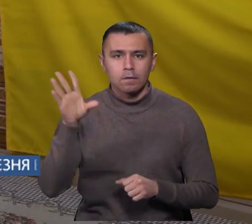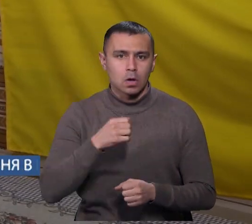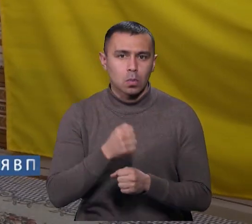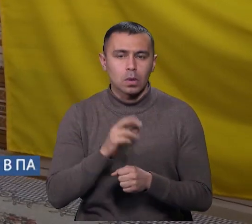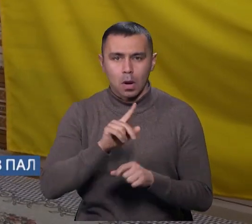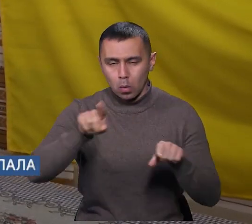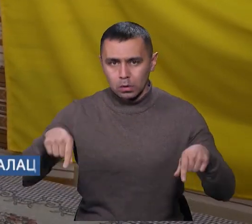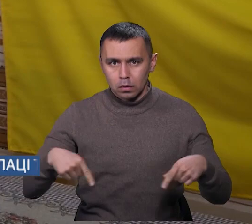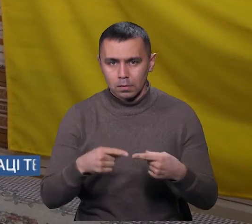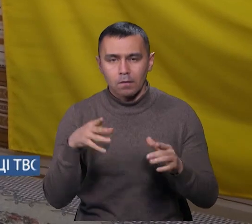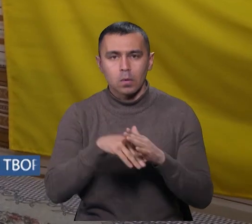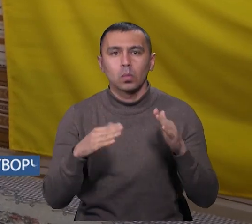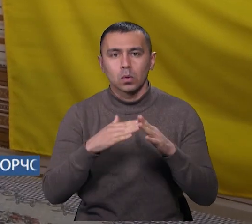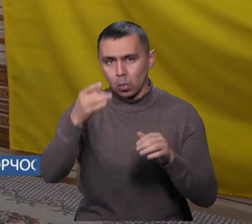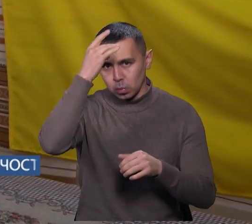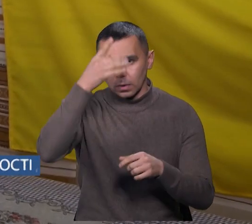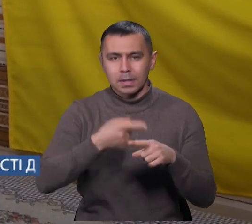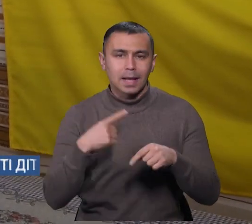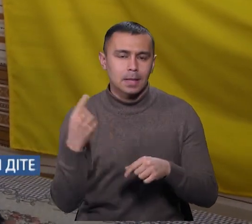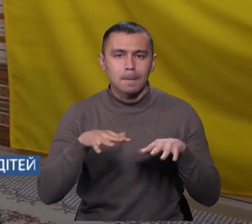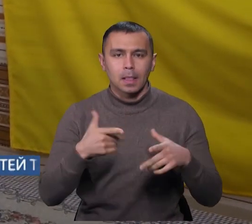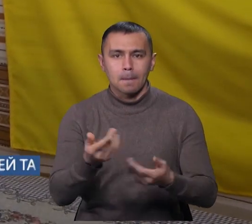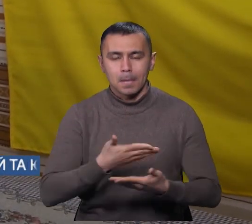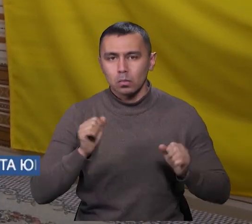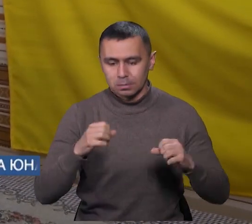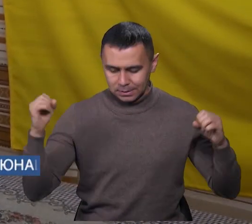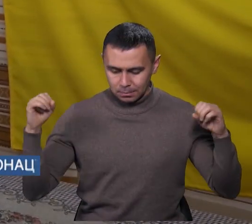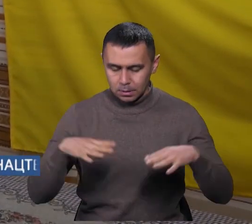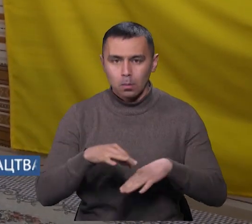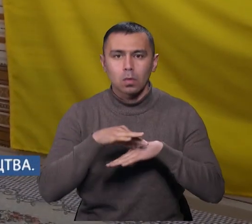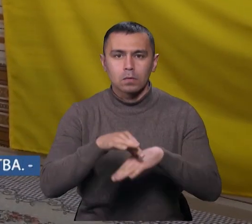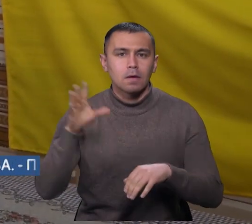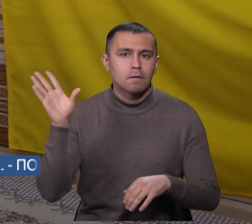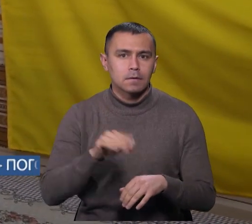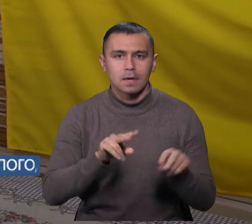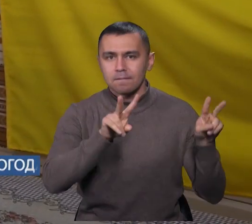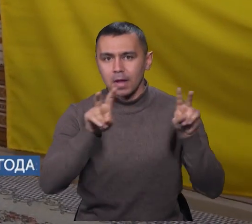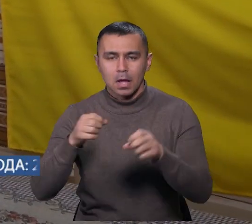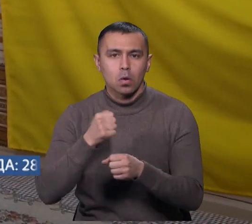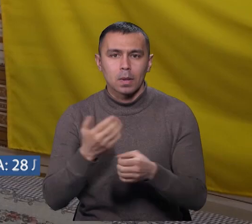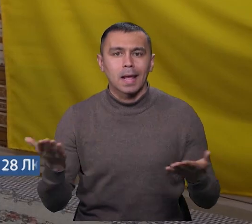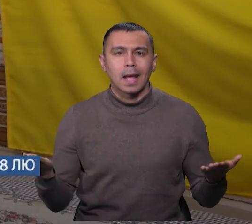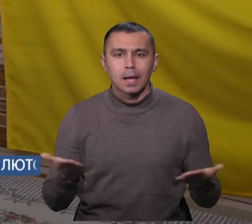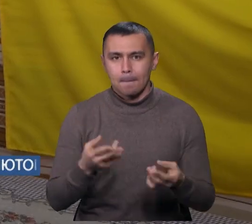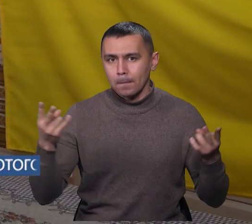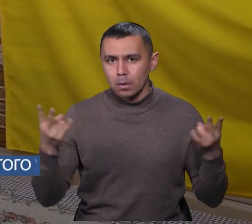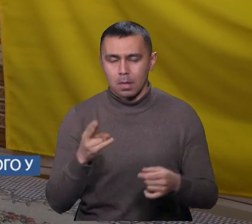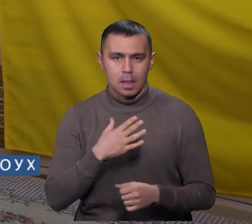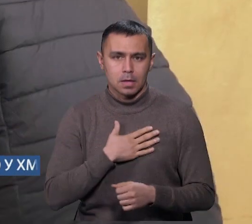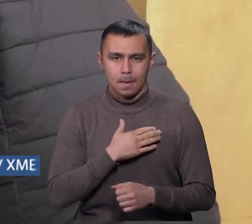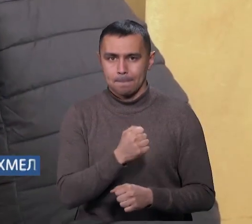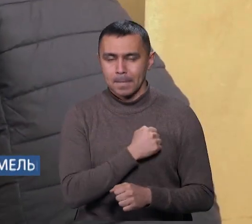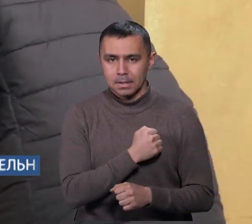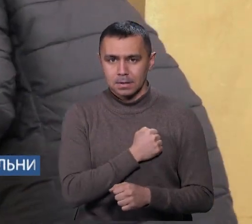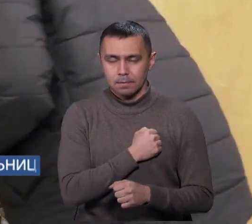як організовувалася в будинку культури, це єдине місце, де ми можемо зібратися і проводити всі види робіт, які потрібні для наших